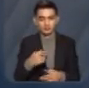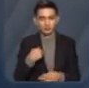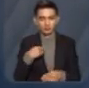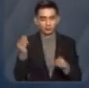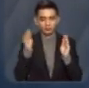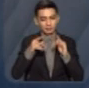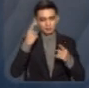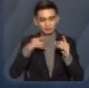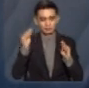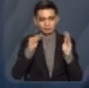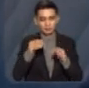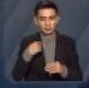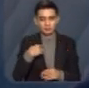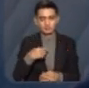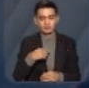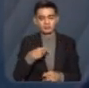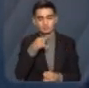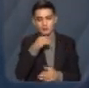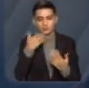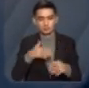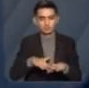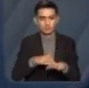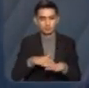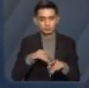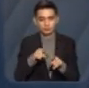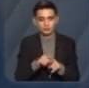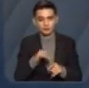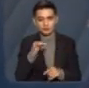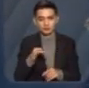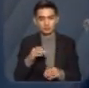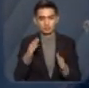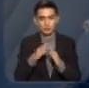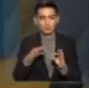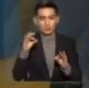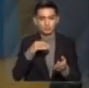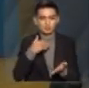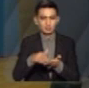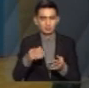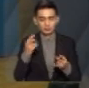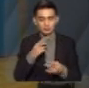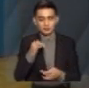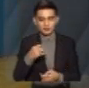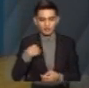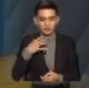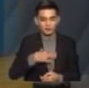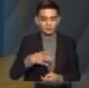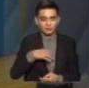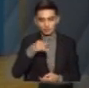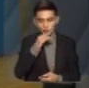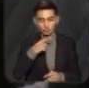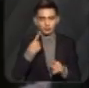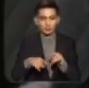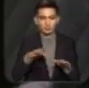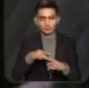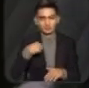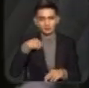жасқап, біздің шамамыз жоқ жалпы халықтың. Сондықтан осы үйлерден бас тартамыз. Шыдамымыз таусылып, басқа амалымыз